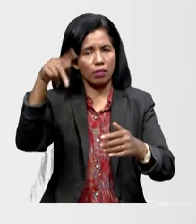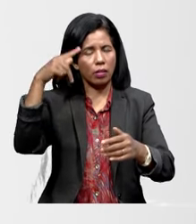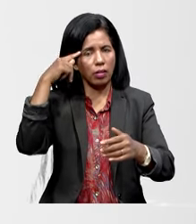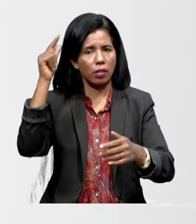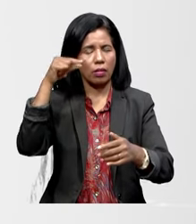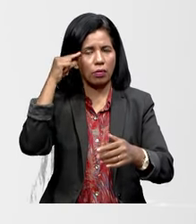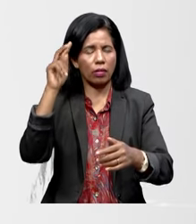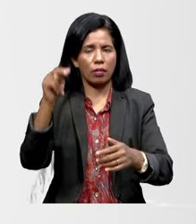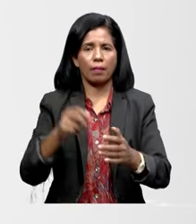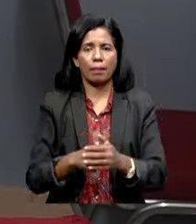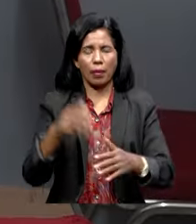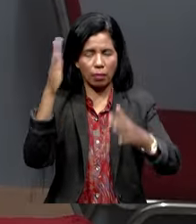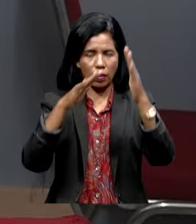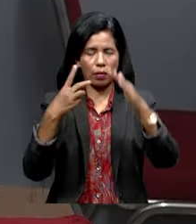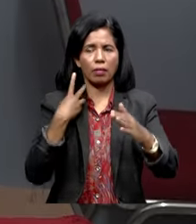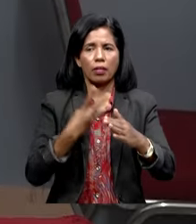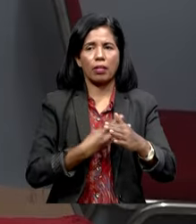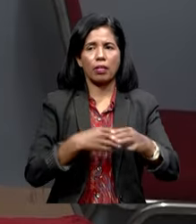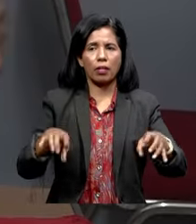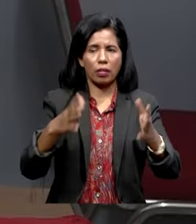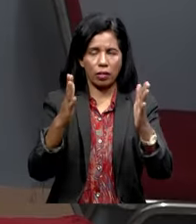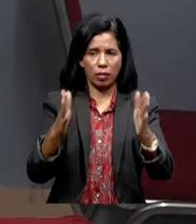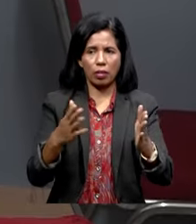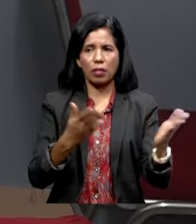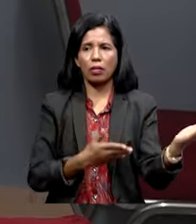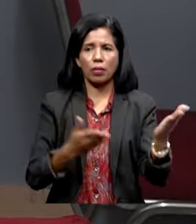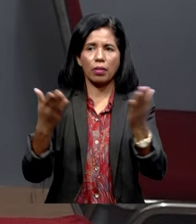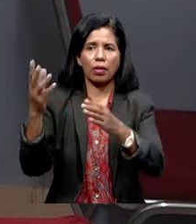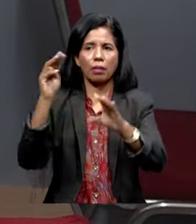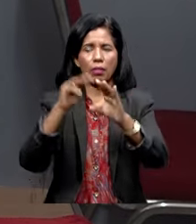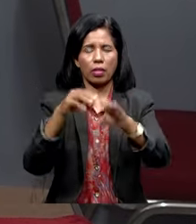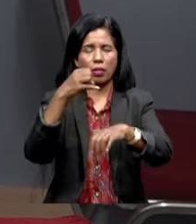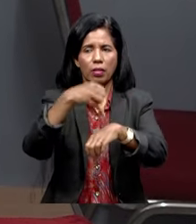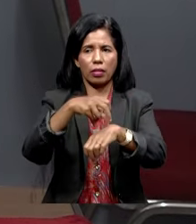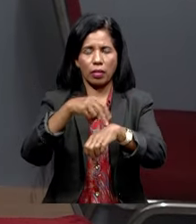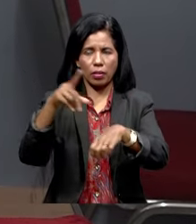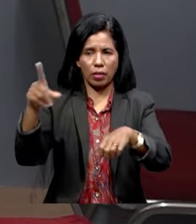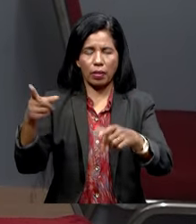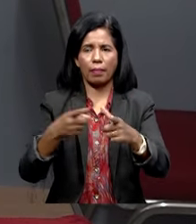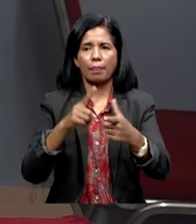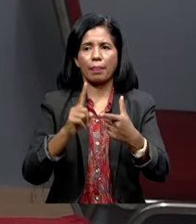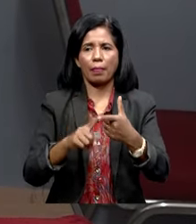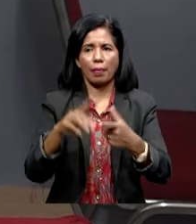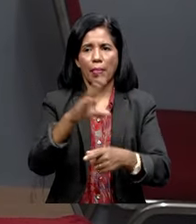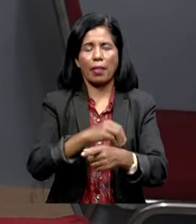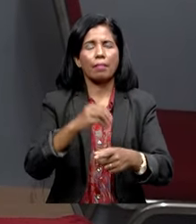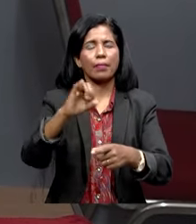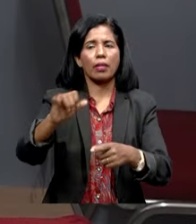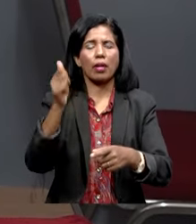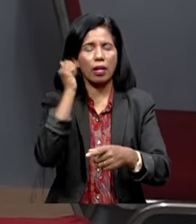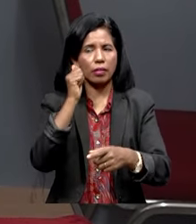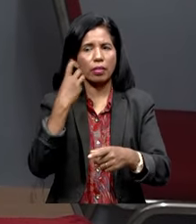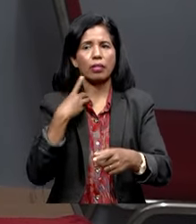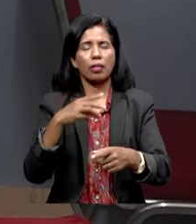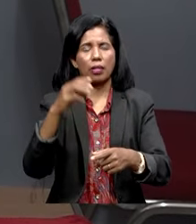union. Problema boa tida ba ita maketanya produto para atu luri ba ya mercado internacional ka o mercado region ASEAN be kita mehine maka